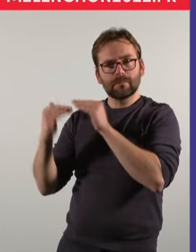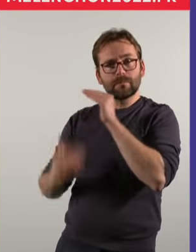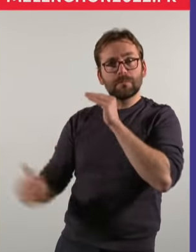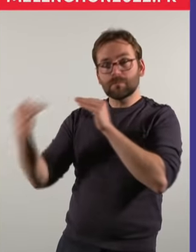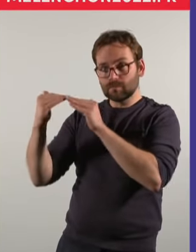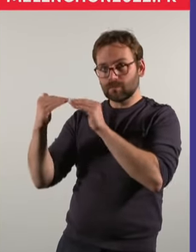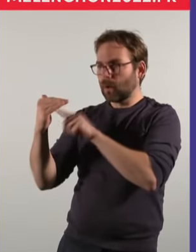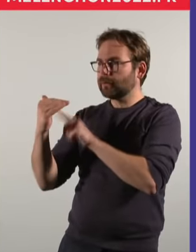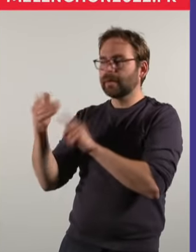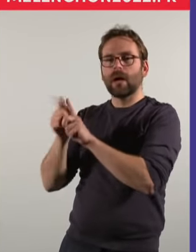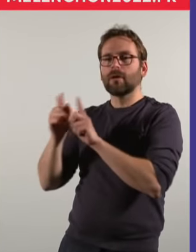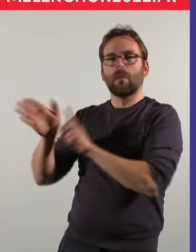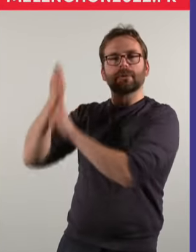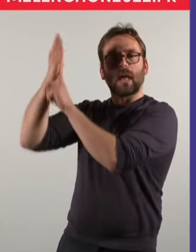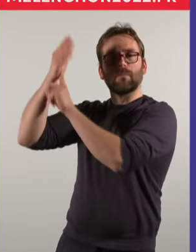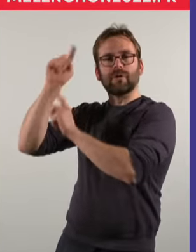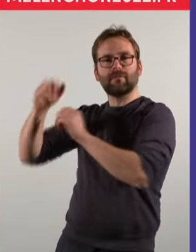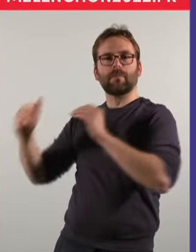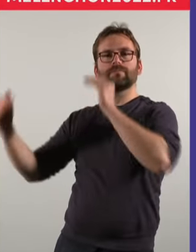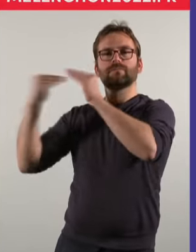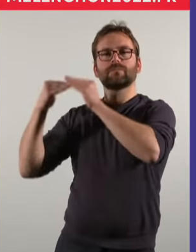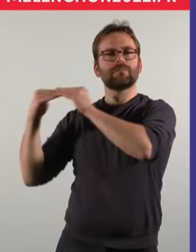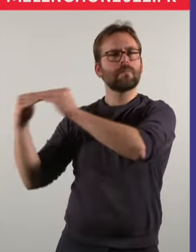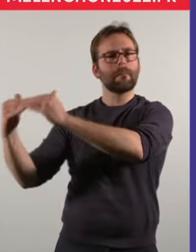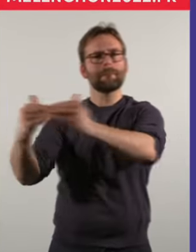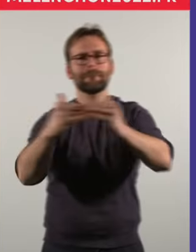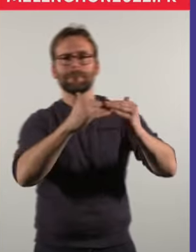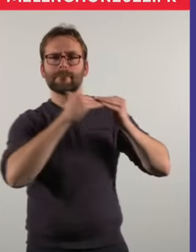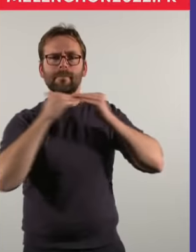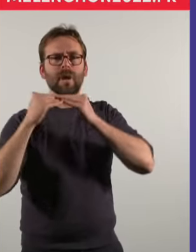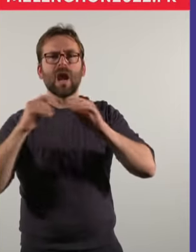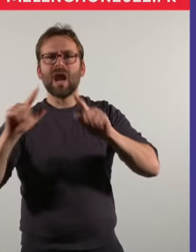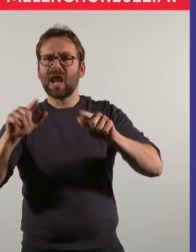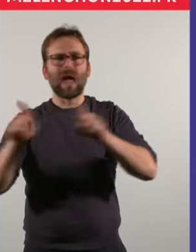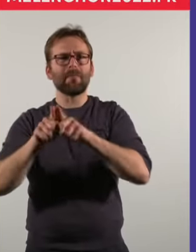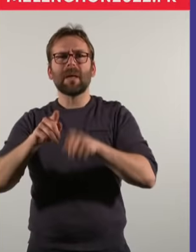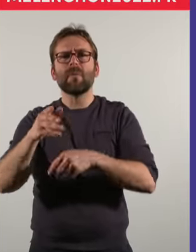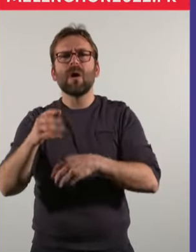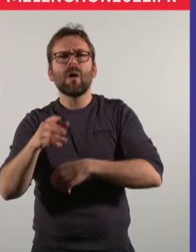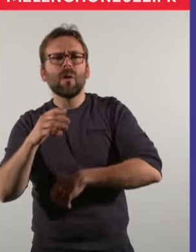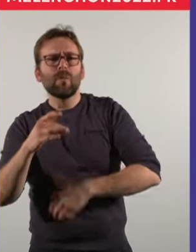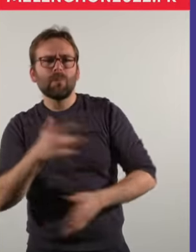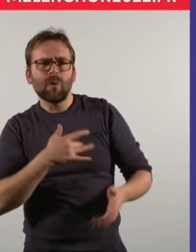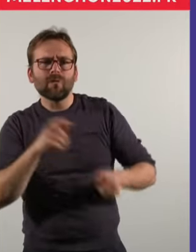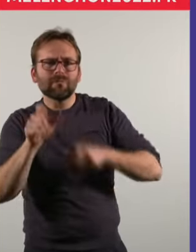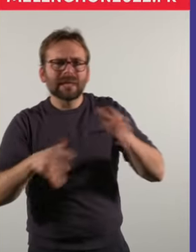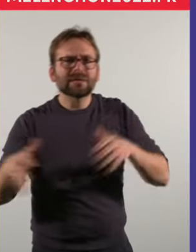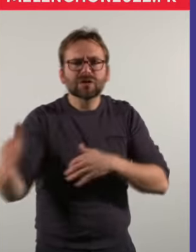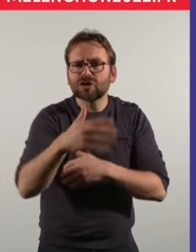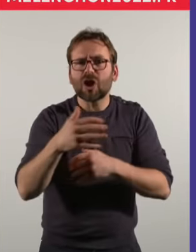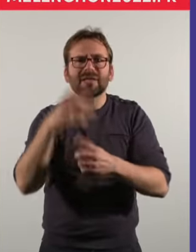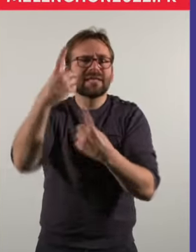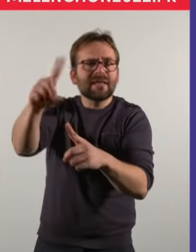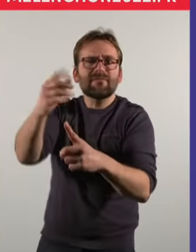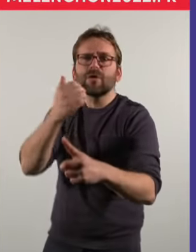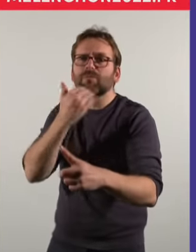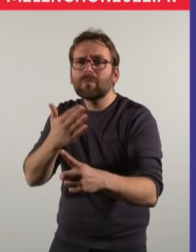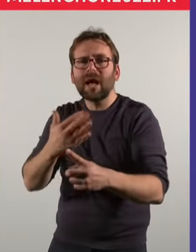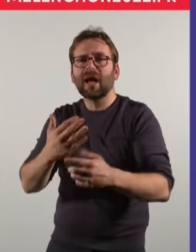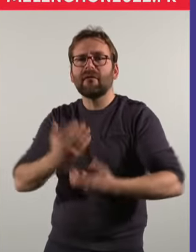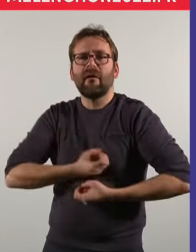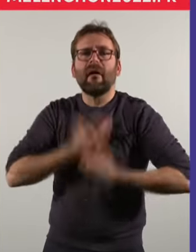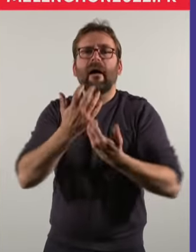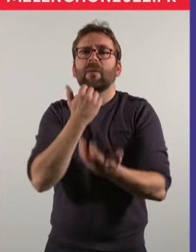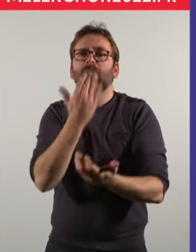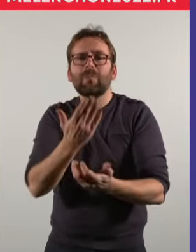semblable claque comme un drapeau. Nous sommes les semblables et d'abord les semblables de tous les pauvres gens qui ne peuvent se défendre, qui n'ont pas de voix,